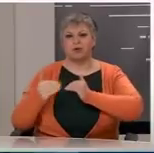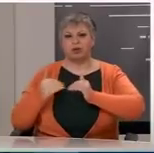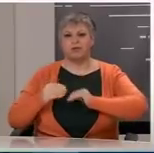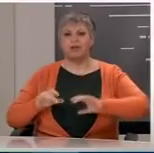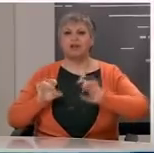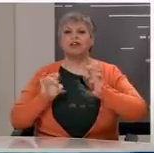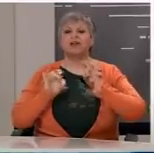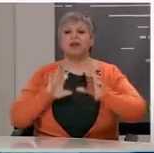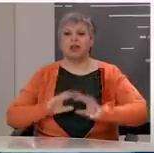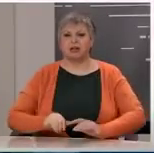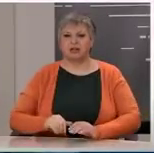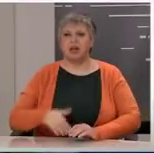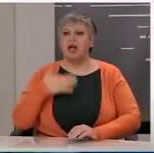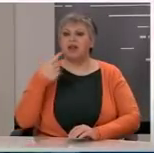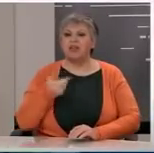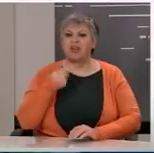οικονομικού κύκλου.